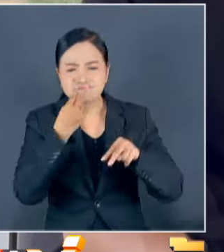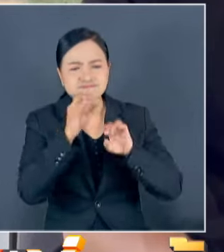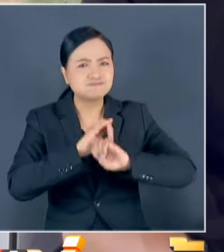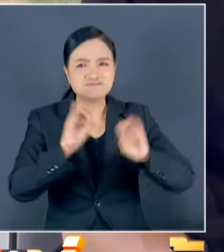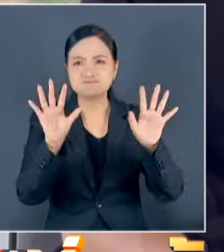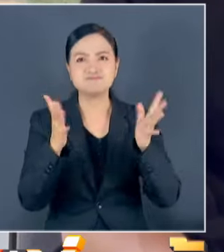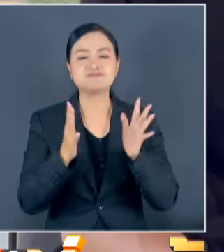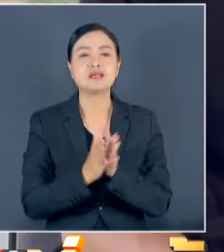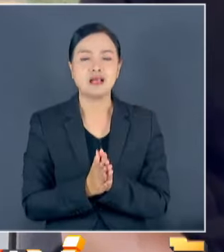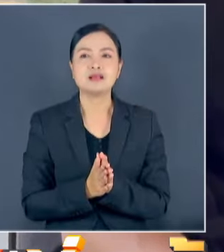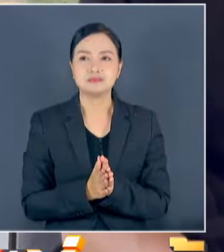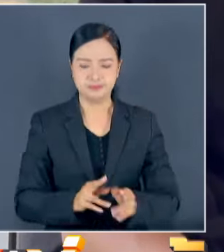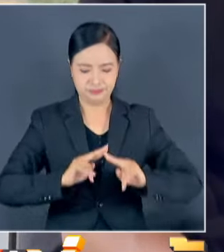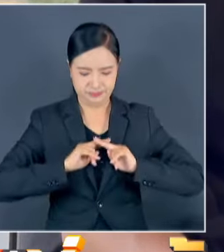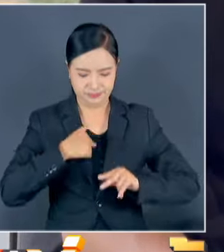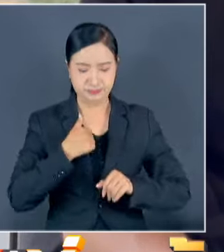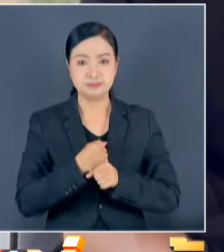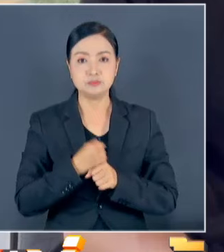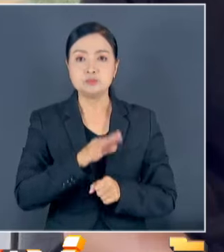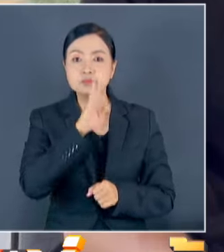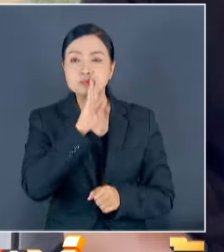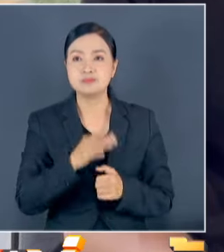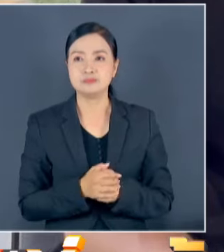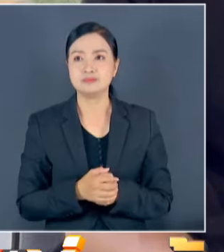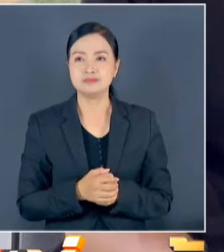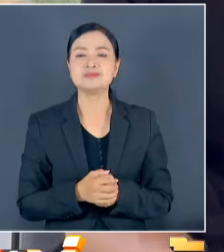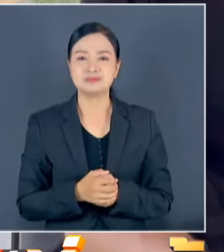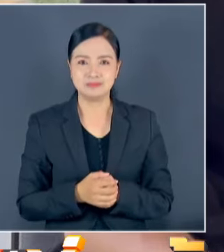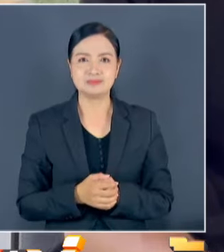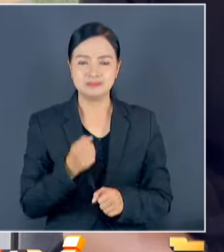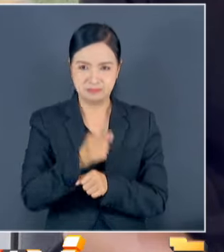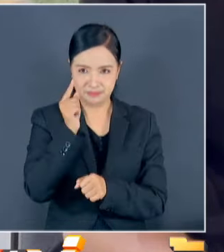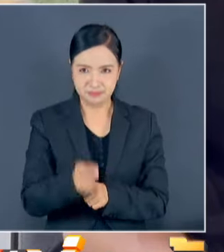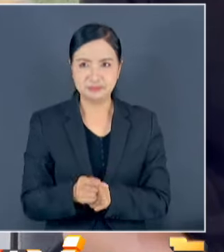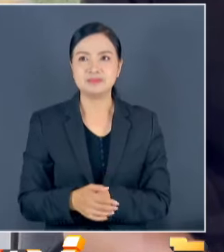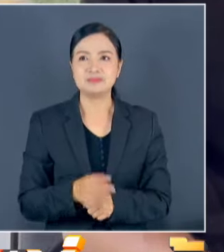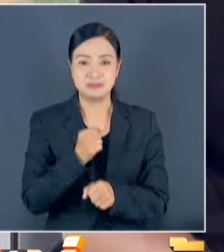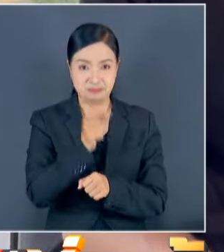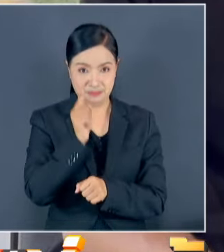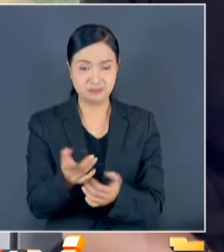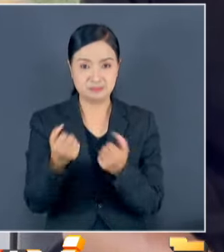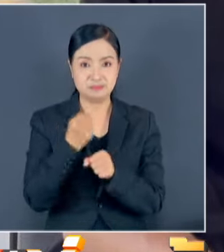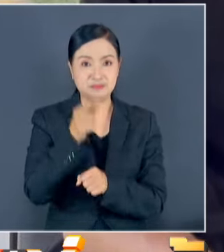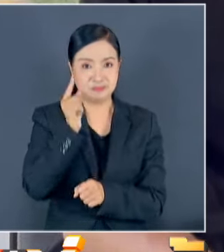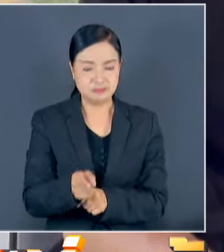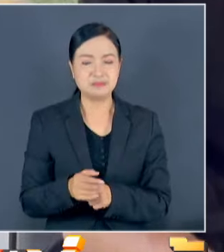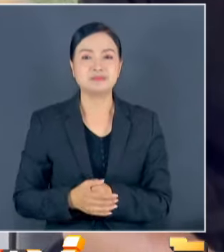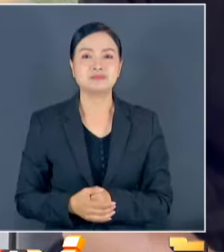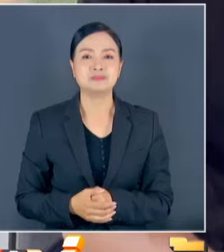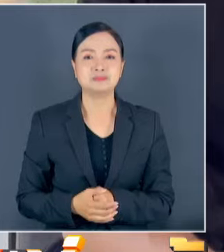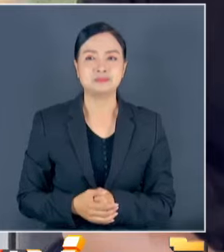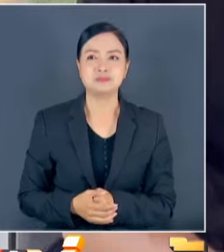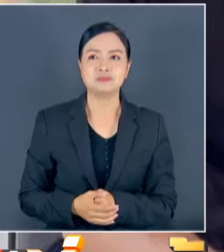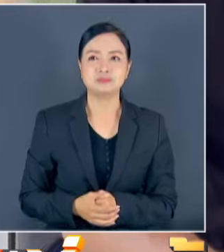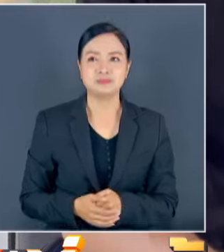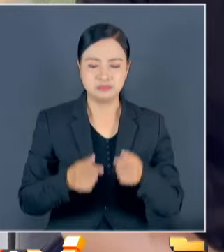รรมครับจึงอยากจะพิสูจน์ด้วยตัวเองหากรับงานจริงก็คงต้องเตรียมเครื่องรางของขลังไปด้วยครับ คือแสดงว่าที่ผ่านมาที่เคยรับงานเนี่ย